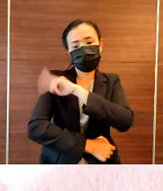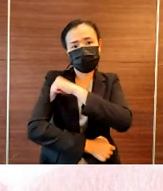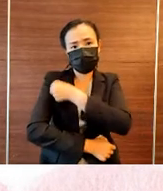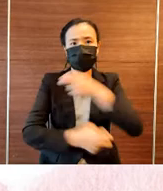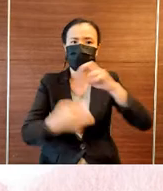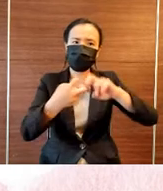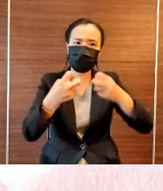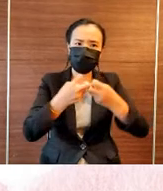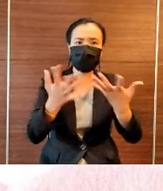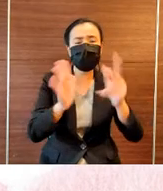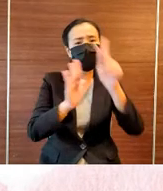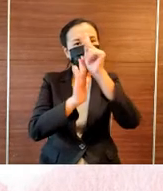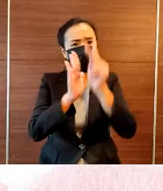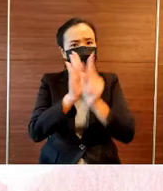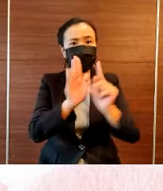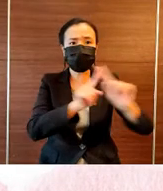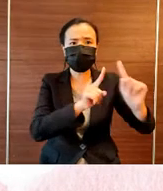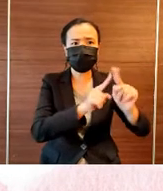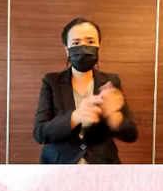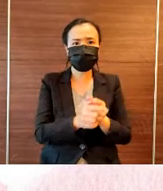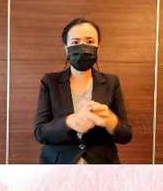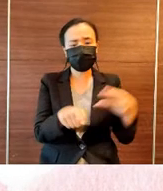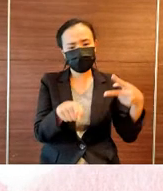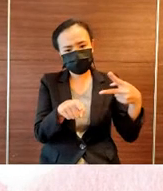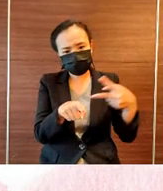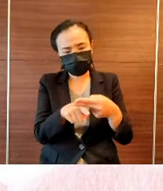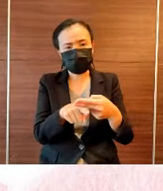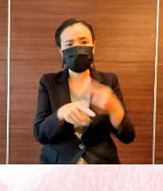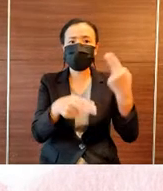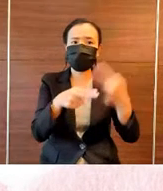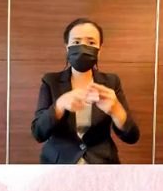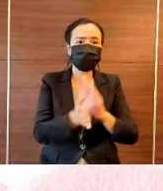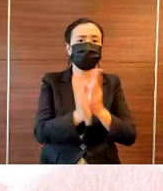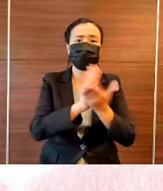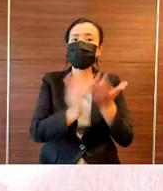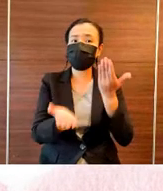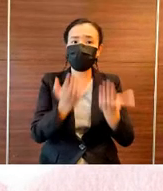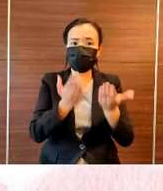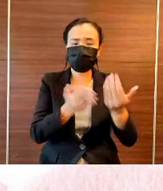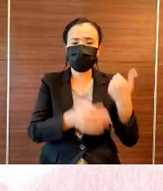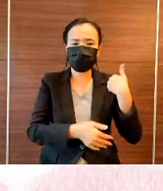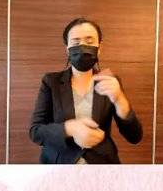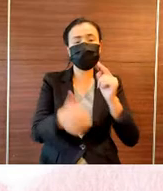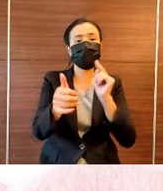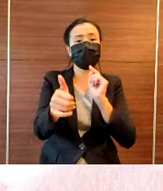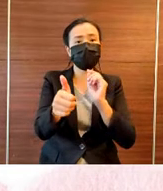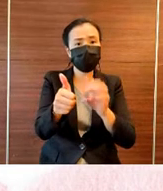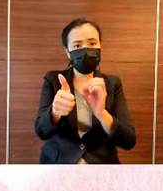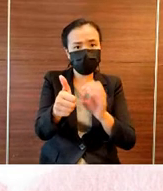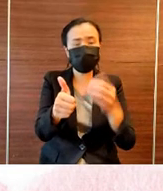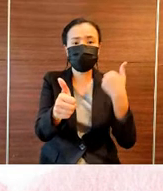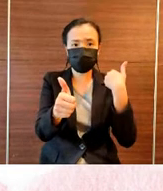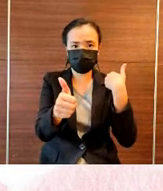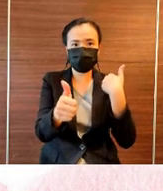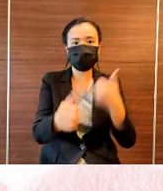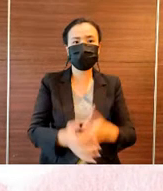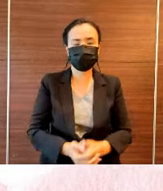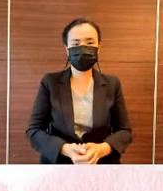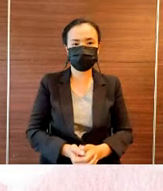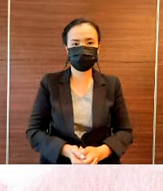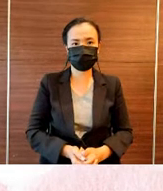านกฎหมายนะครับนะจะแปลงเพศจะเปลี่ยนชื่ออะไรก็แล้วแต่นะครับนะก็จะมีคนให้คำปรึกษาแนะนำเหล่านี้ไปนะครับสไลด์ถัดไป